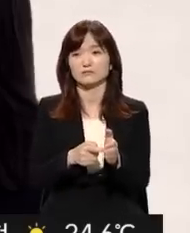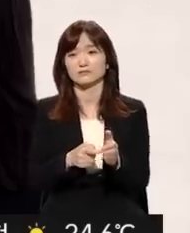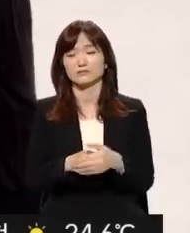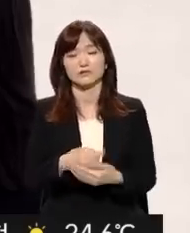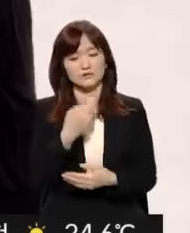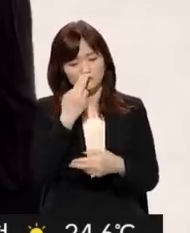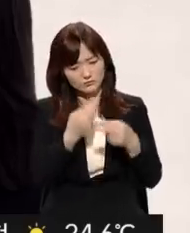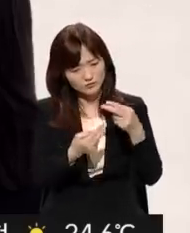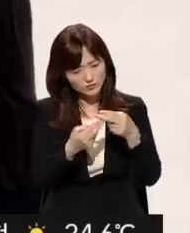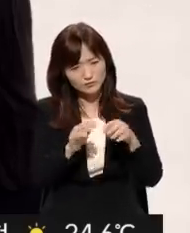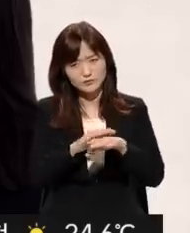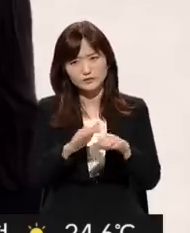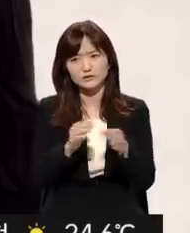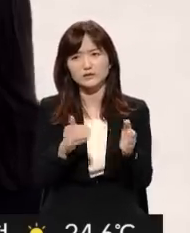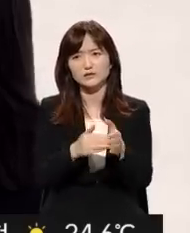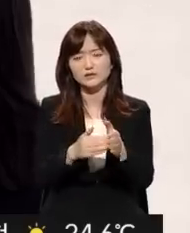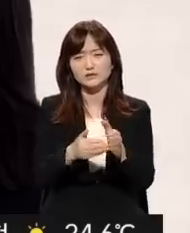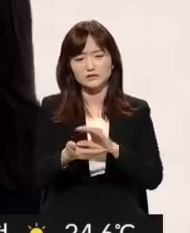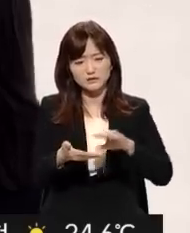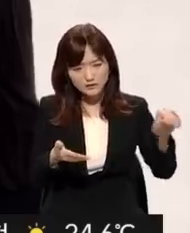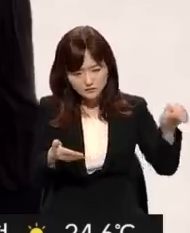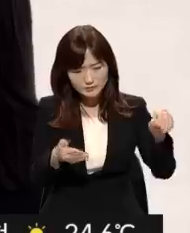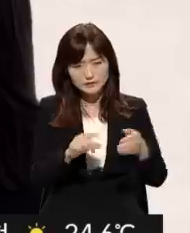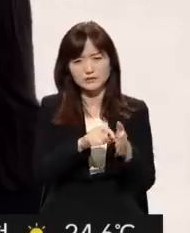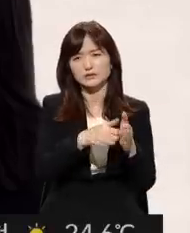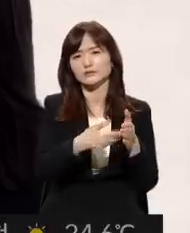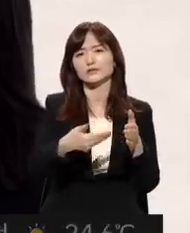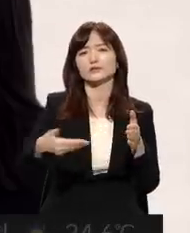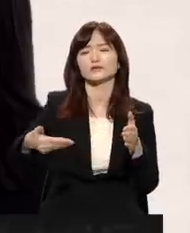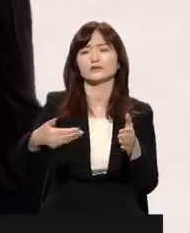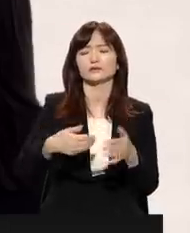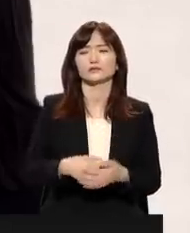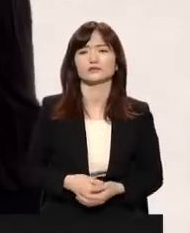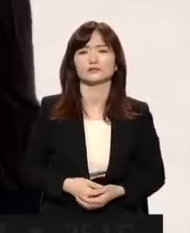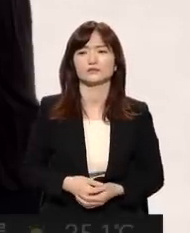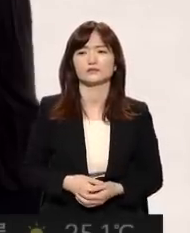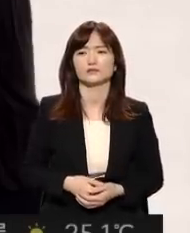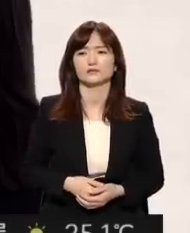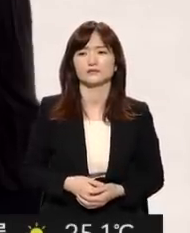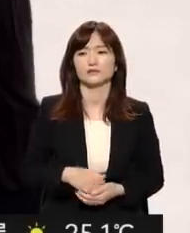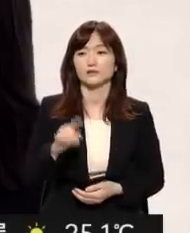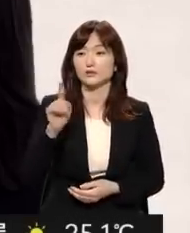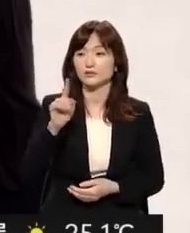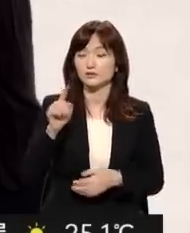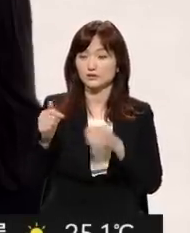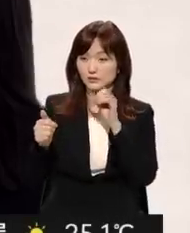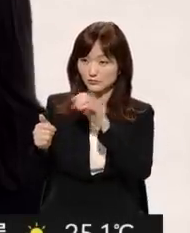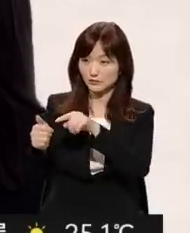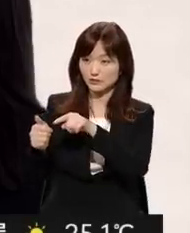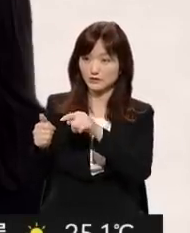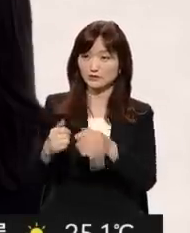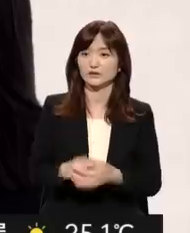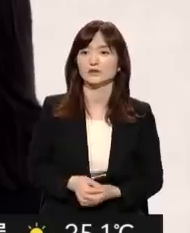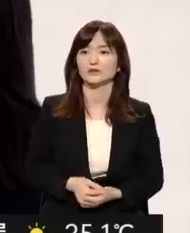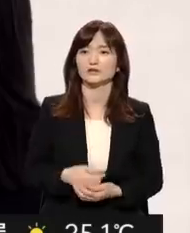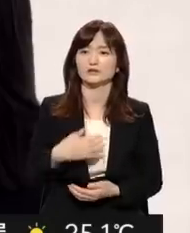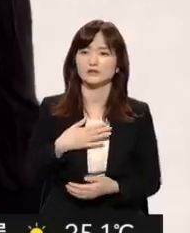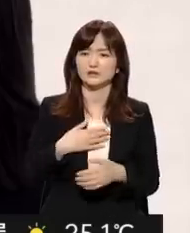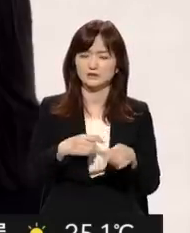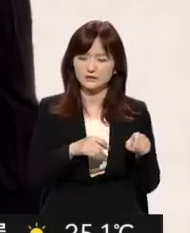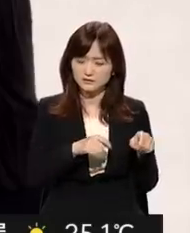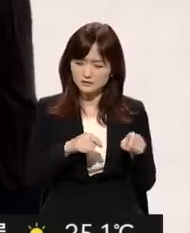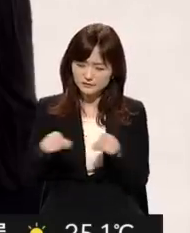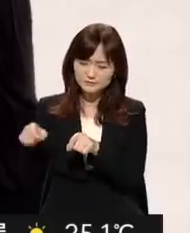보험 처리하고 가면 되는 건데 지금 시간이 째깍째깍째깍째깍 흐르고 있으니까 그 다음 순간에 어떻게 이야기를 했는가 하면 도저히 내가 지체할 수